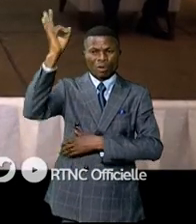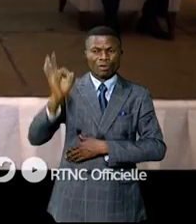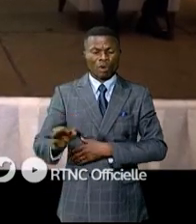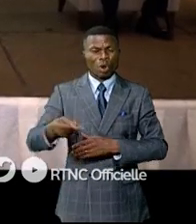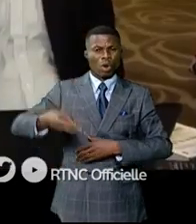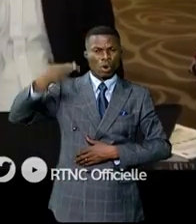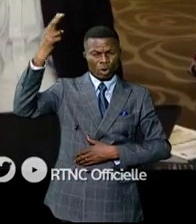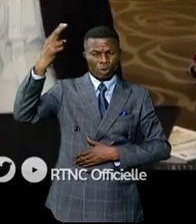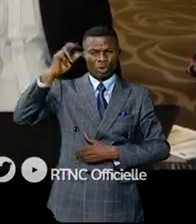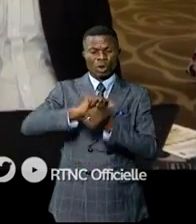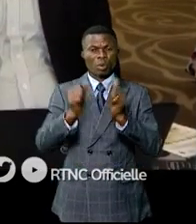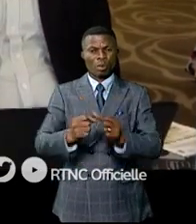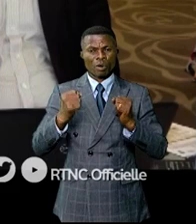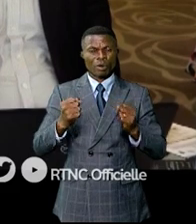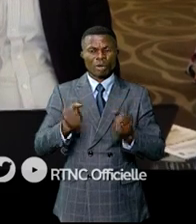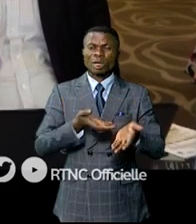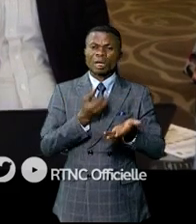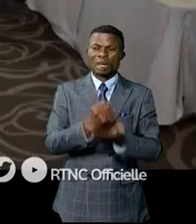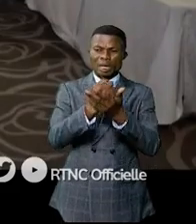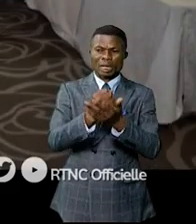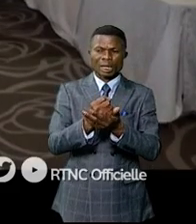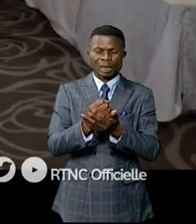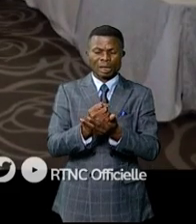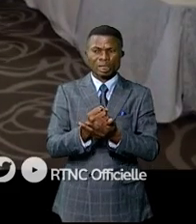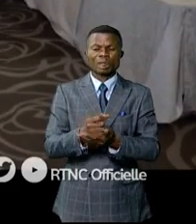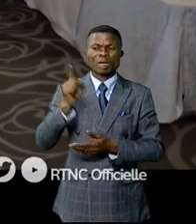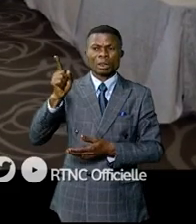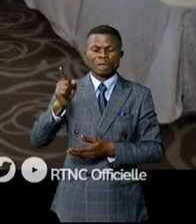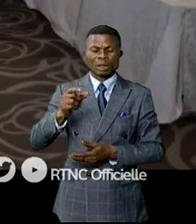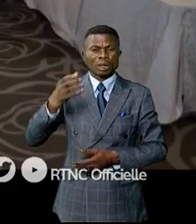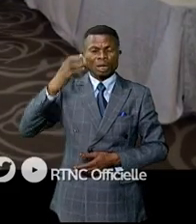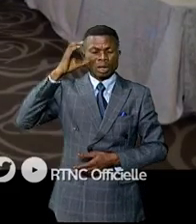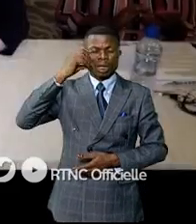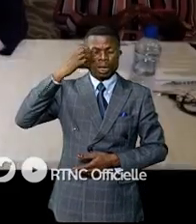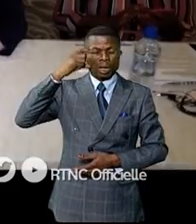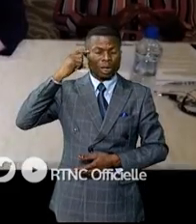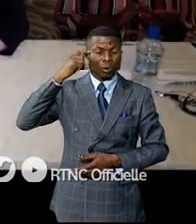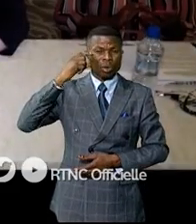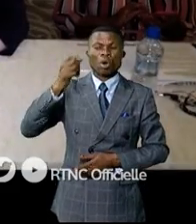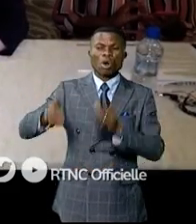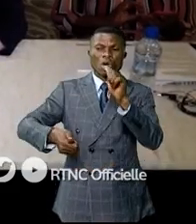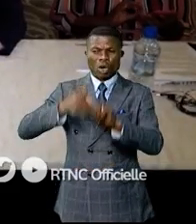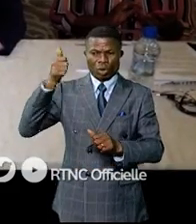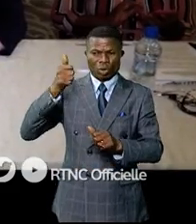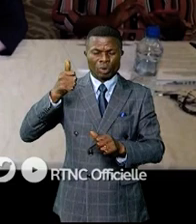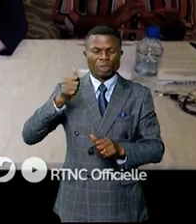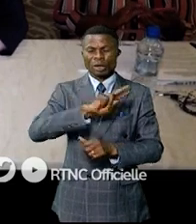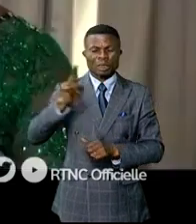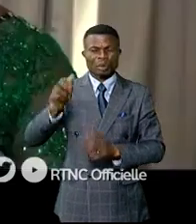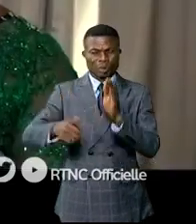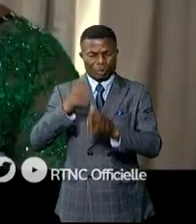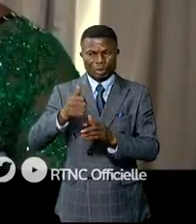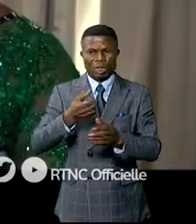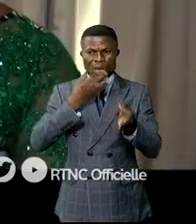niveau sur l'efficacité de l'aide qui a eu lieu à Busan en Corée du Sud en 2011, a martelé aux participants